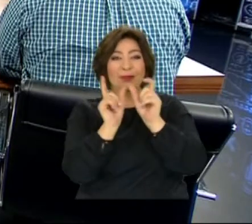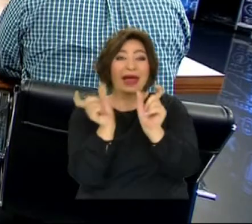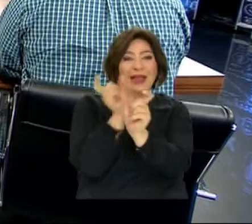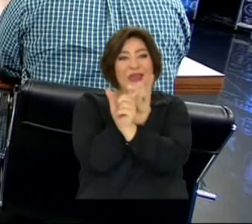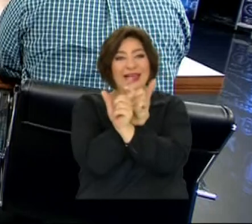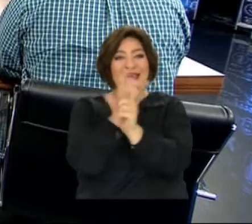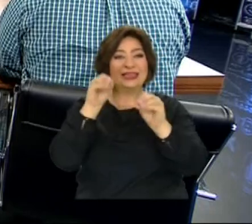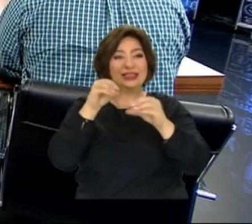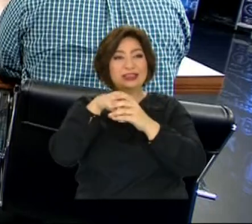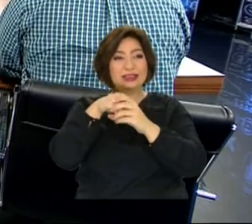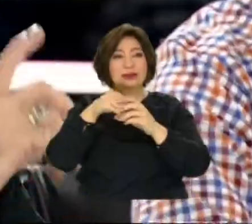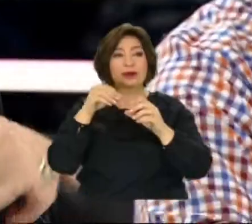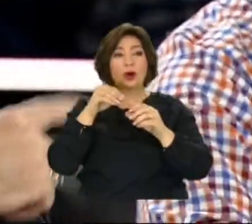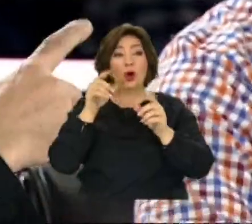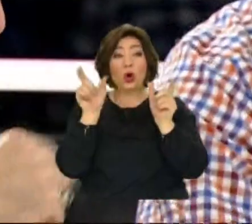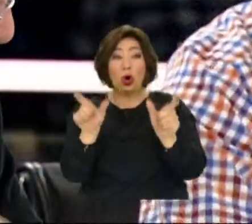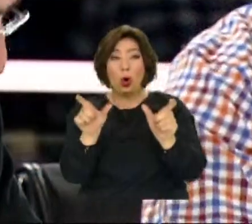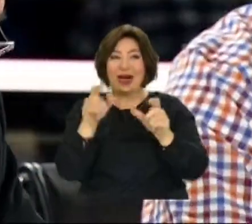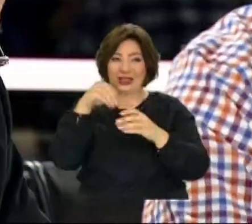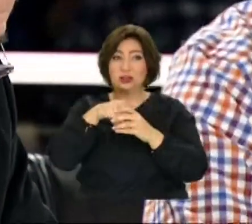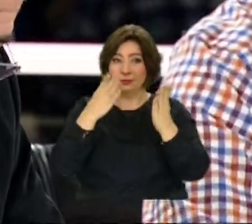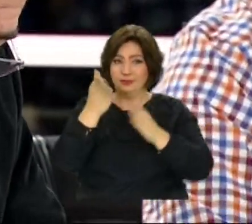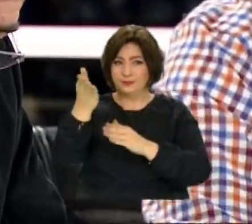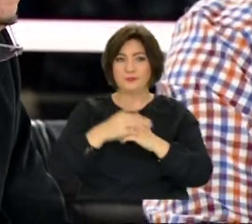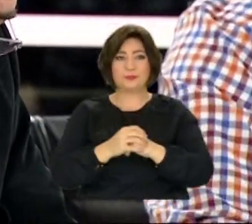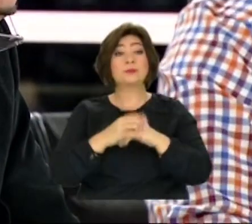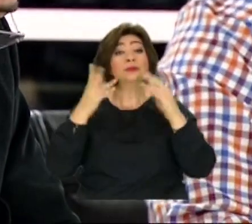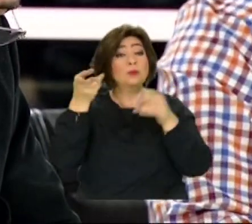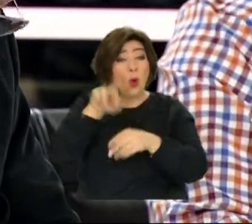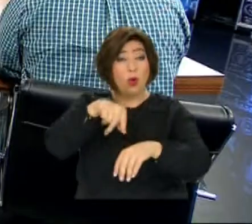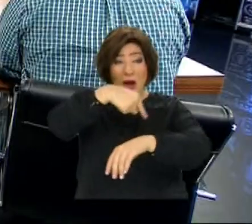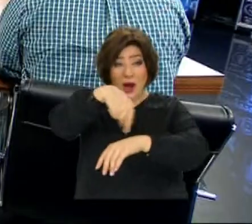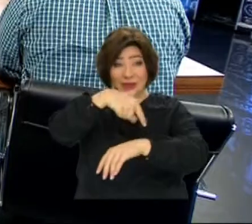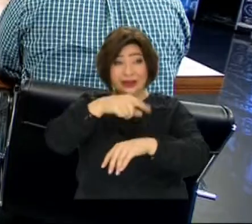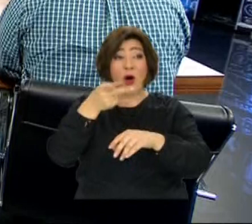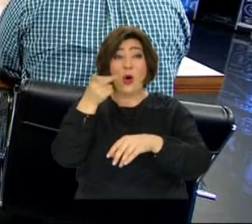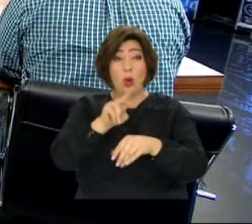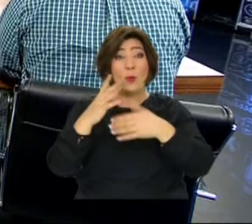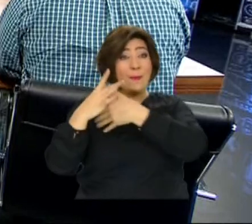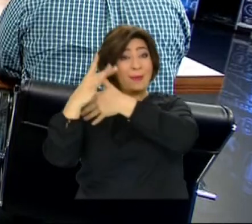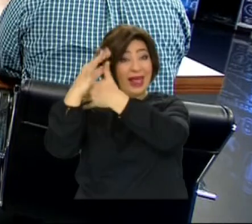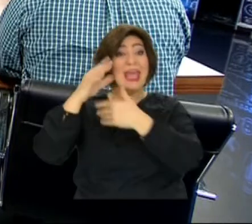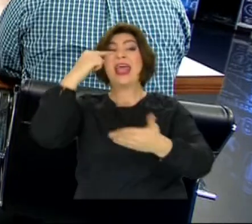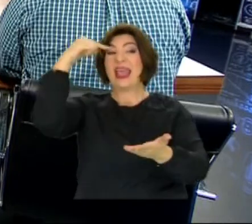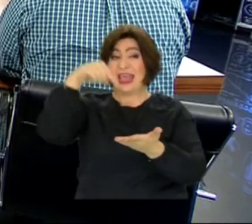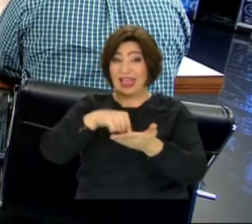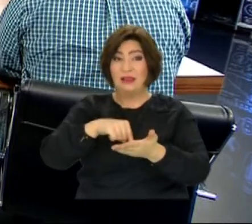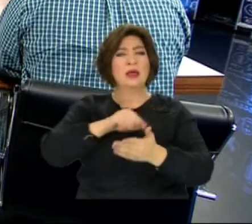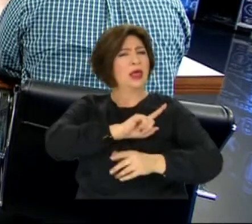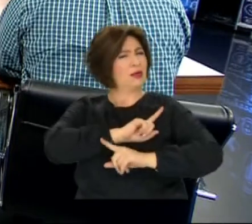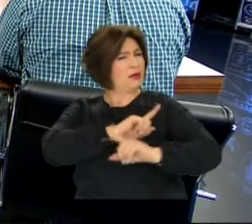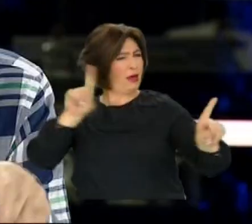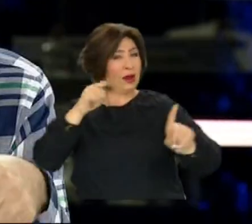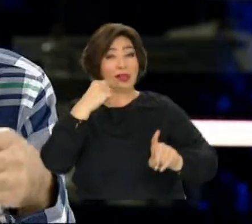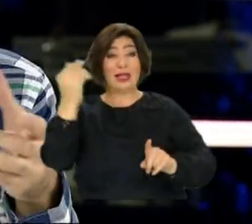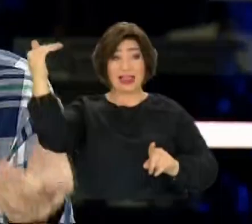ruh saklanıyor mu saklanmıyor mu? Korumakla da görevli. Evet. Yani bu ölüm anında ölüm meleği inanan ve İnkar eden